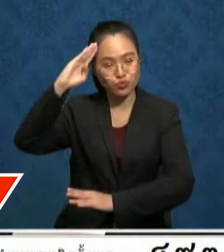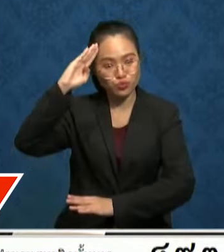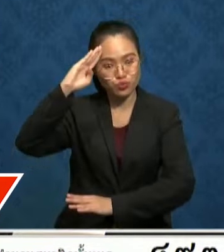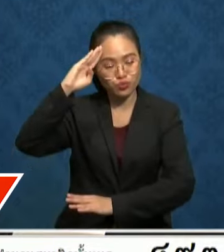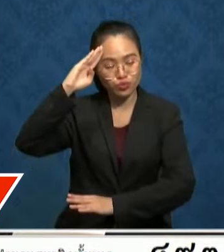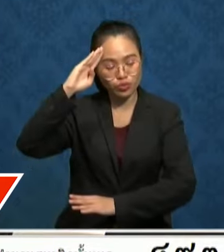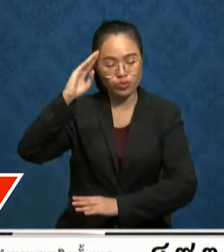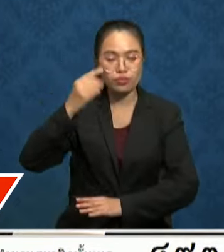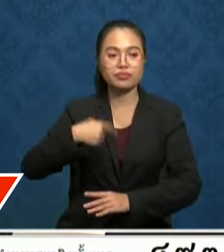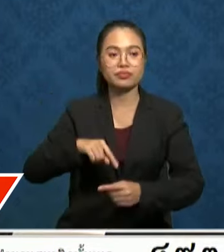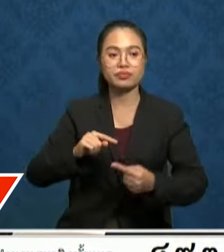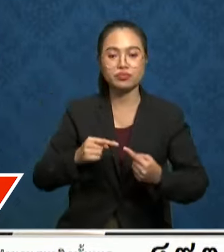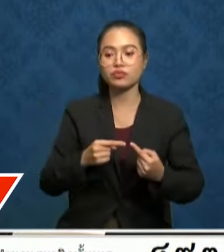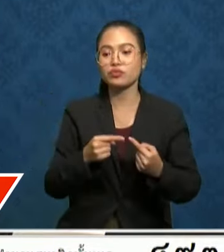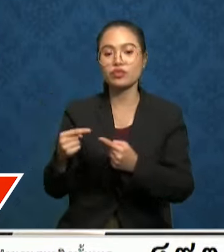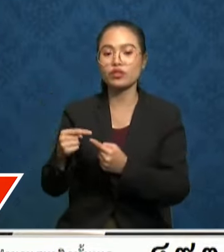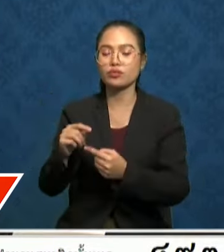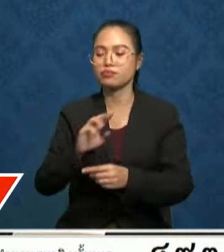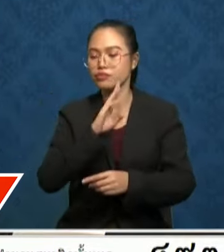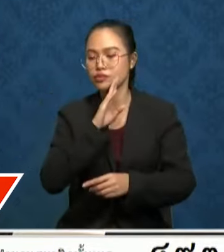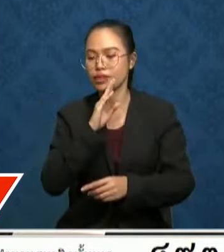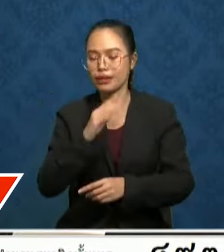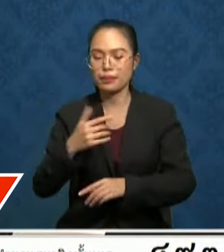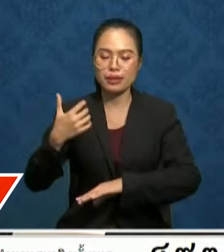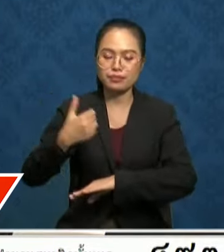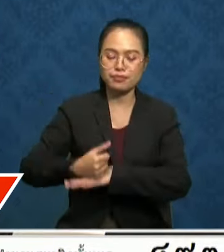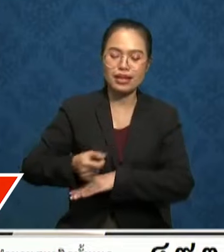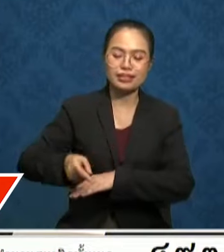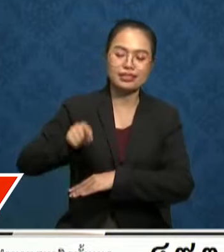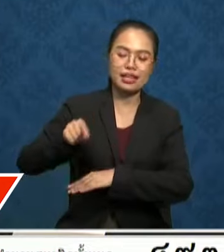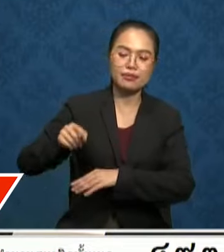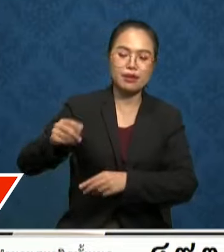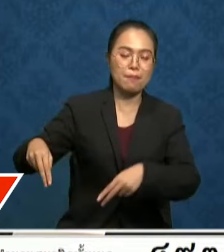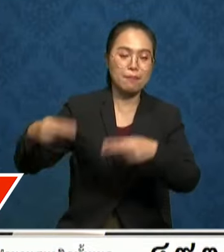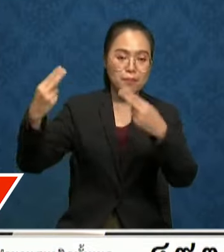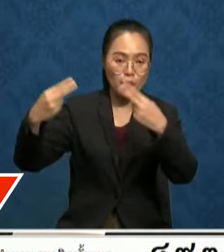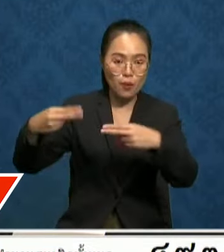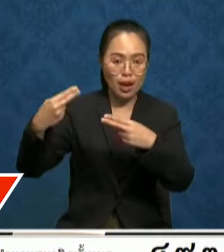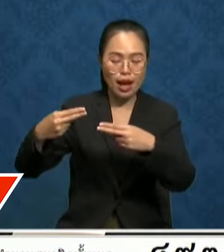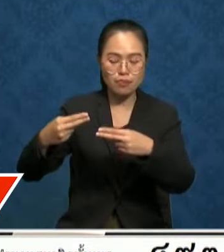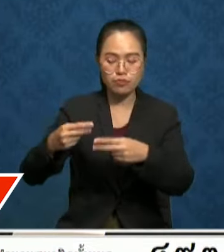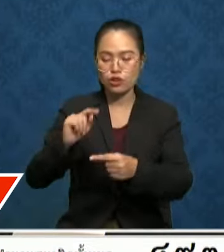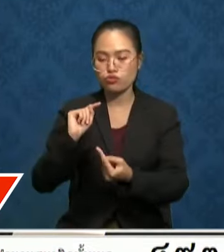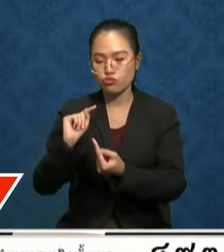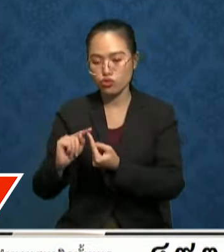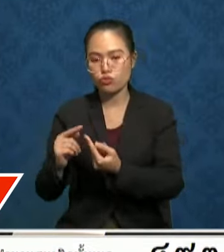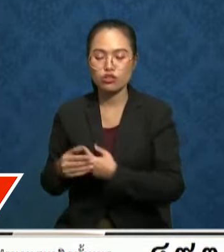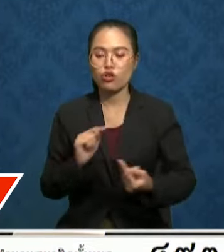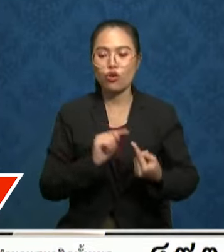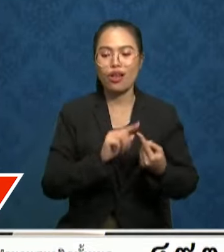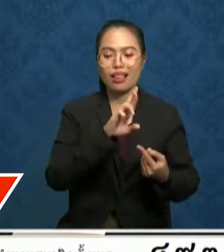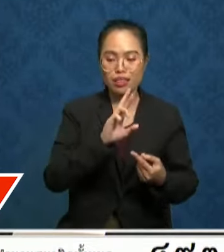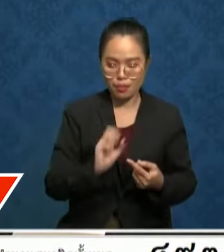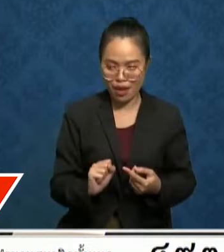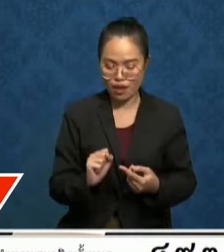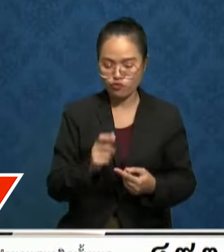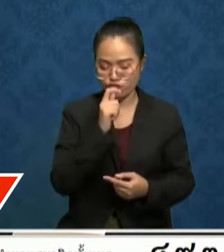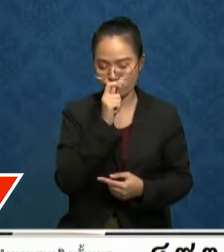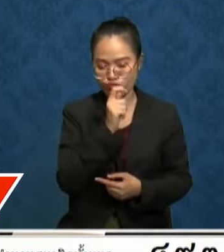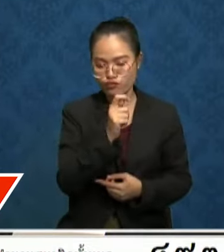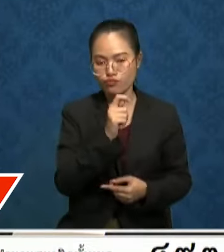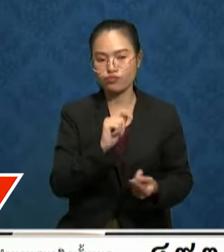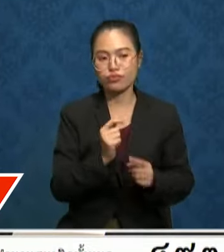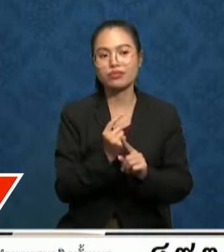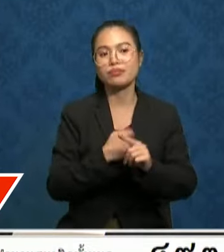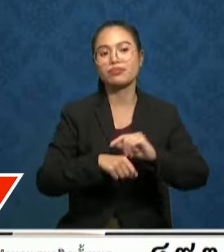จต่อไปคืออำนาจในการประกาศสงครามอำนาจในการจัดตั้งกองทัพหรือระดมสภากำลังต้องอยู่ภายใต้รัฐสภาสุดท้ายครับอำนาจ